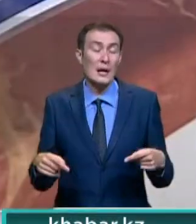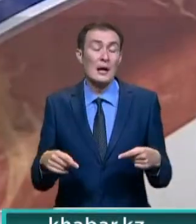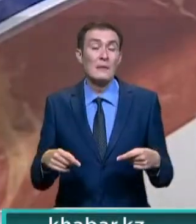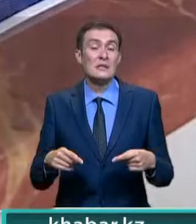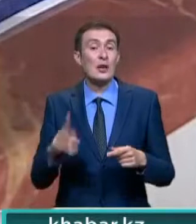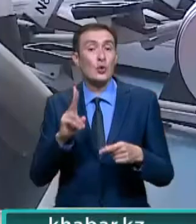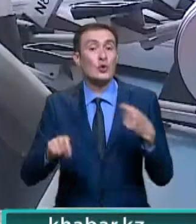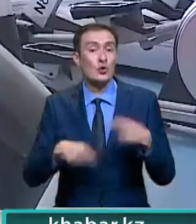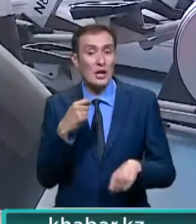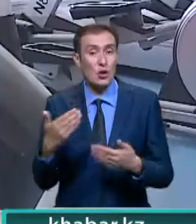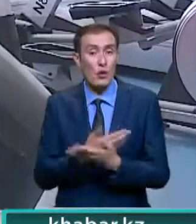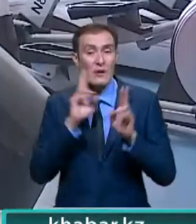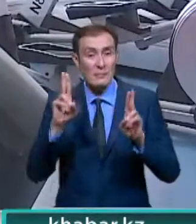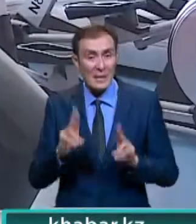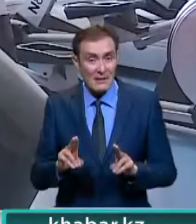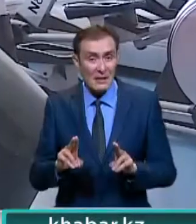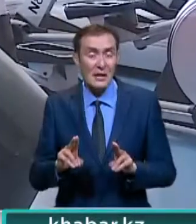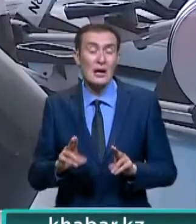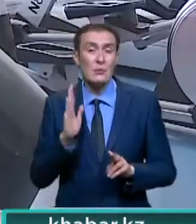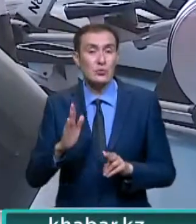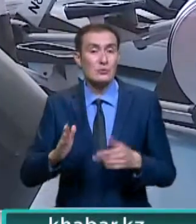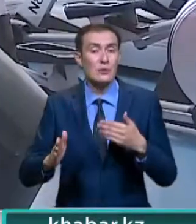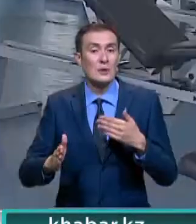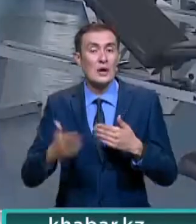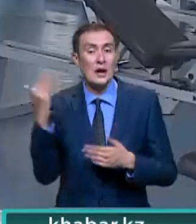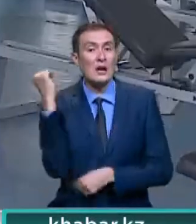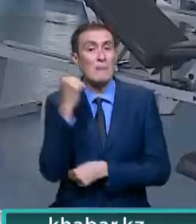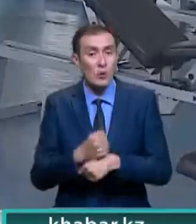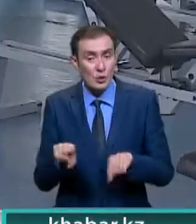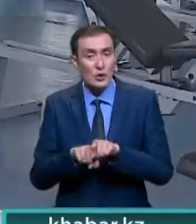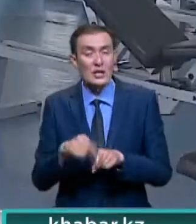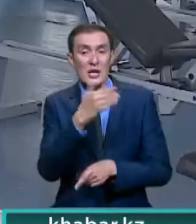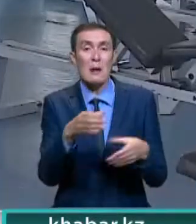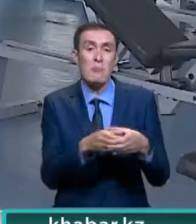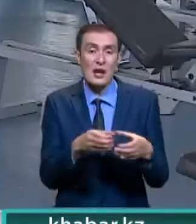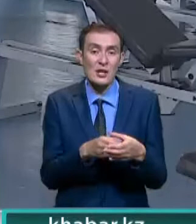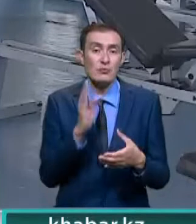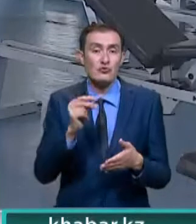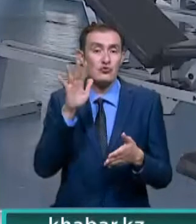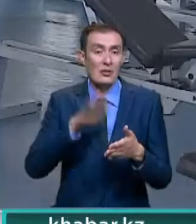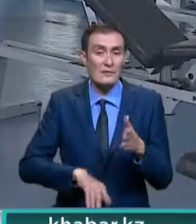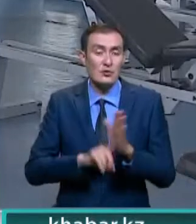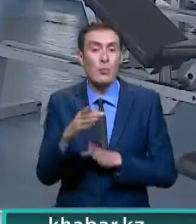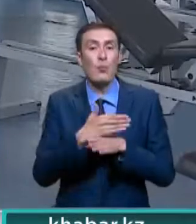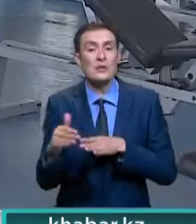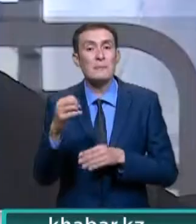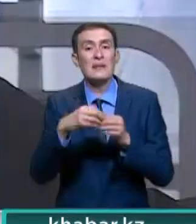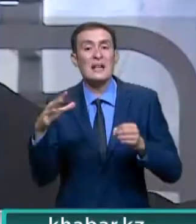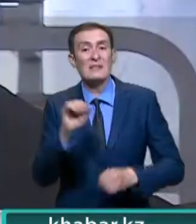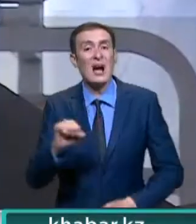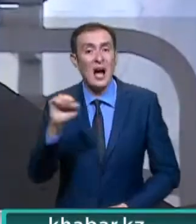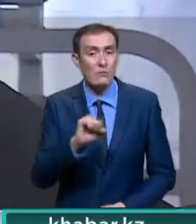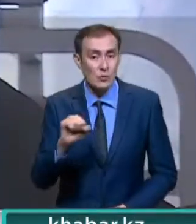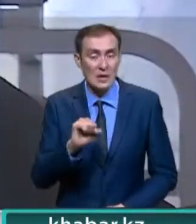За нарушение нового правила адмоответственность грозит как работнику, так и работодателю. Налагать штрафы начнут после 15